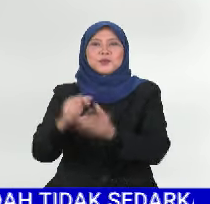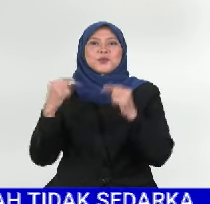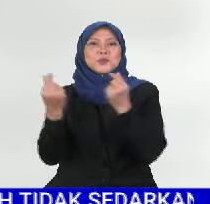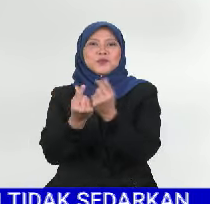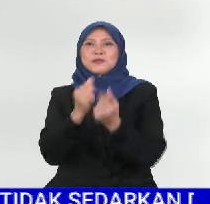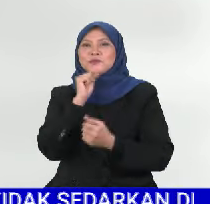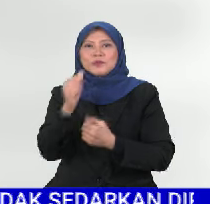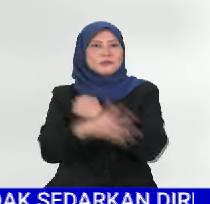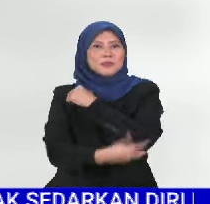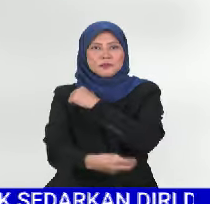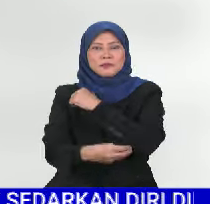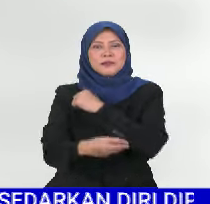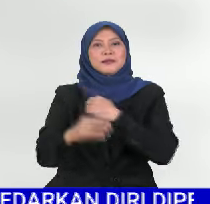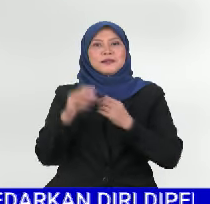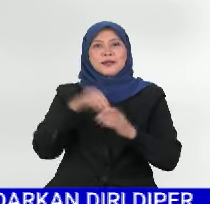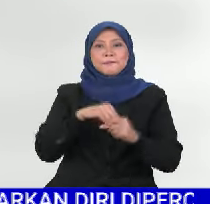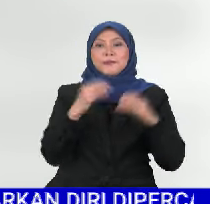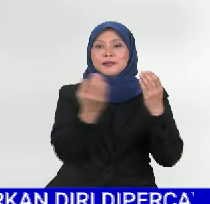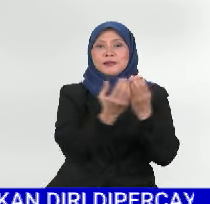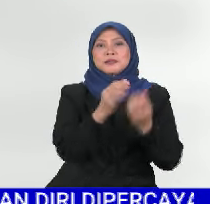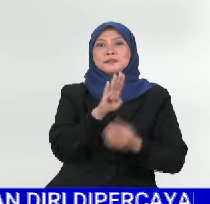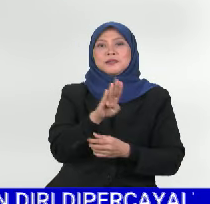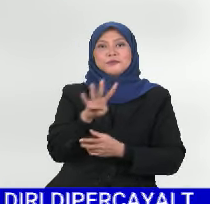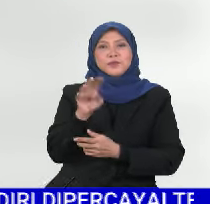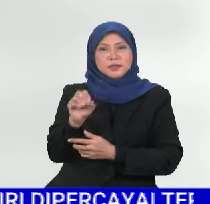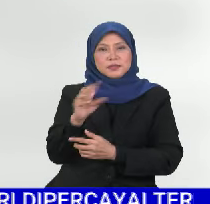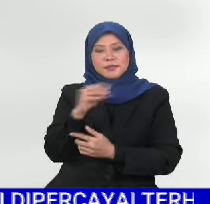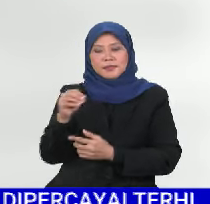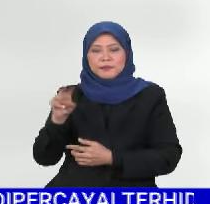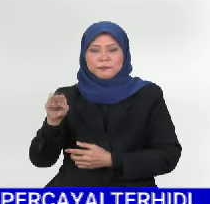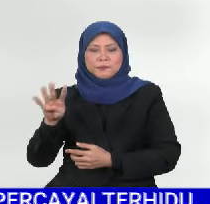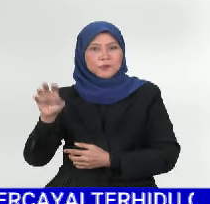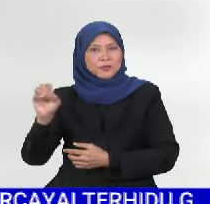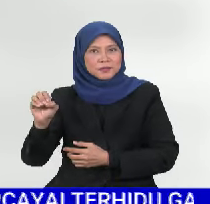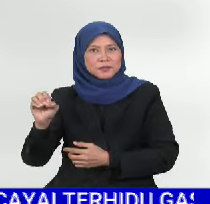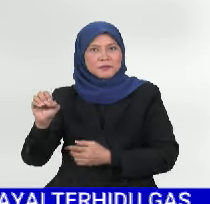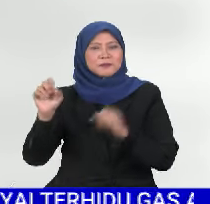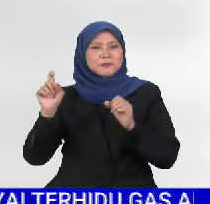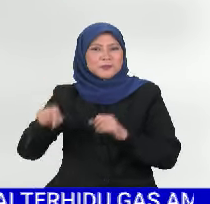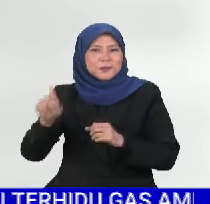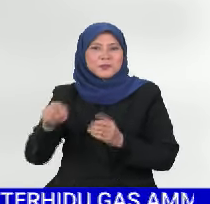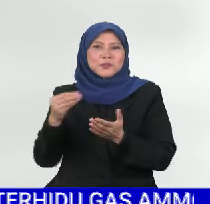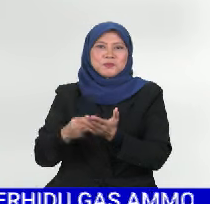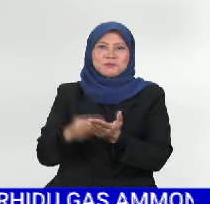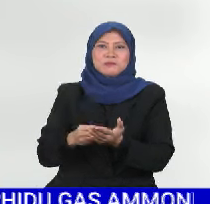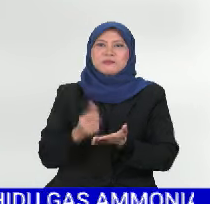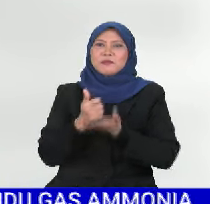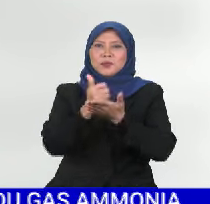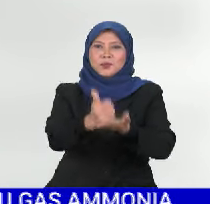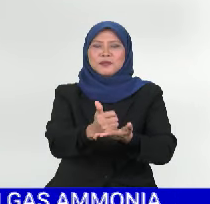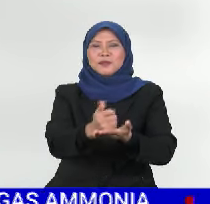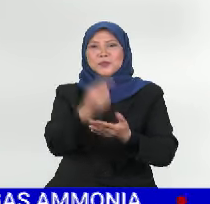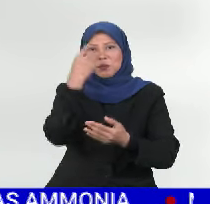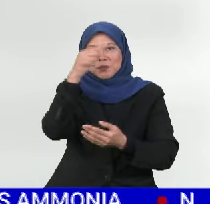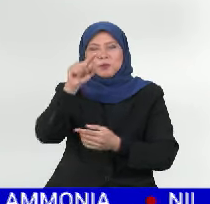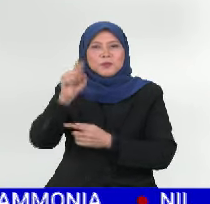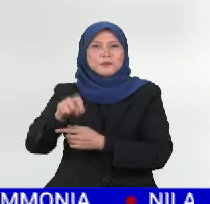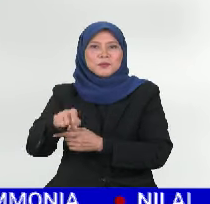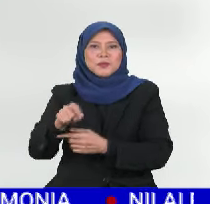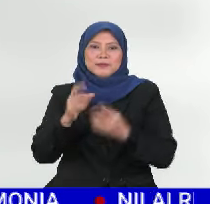asnaf khususnya dalam kelas B40 serta M40 yang memerlukan bantuan bagi menampung